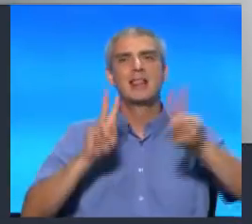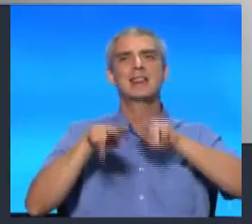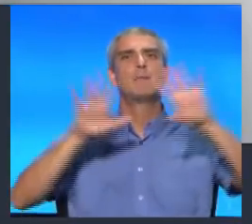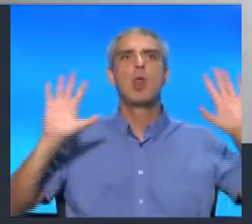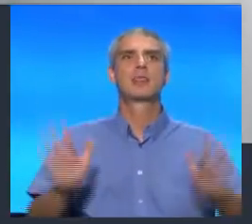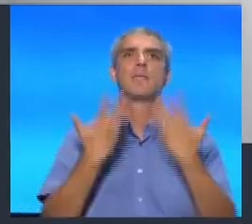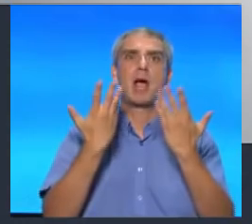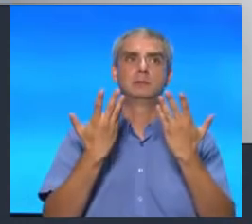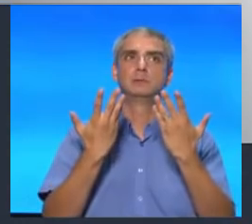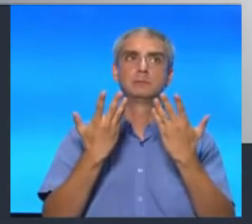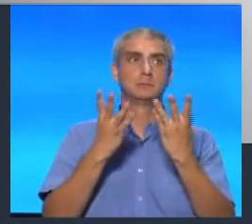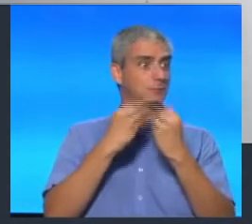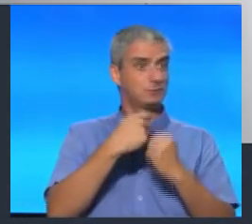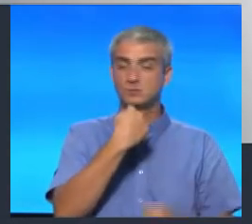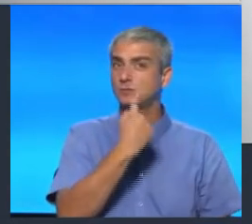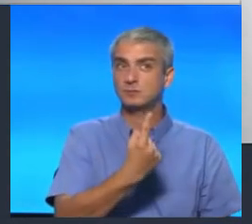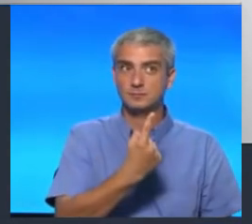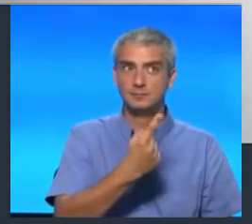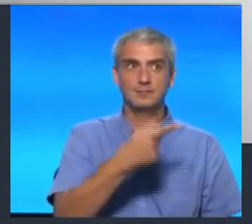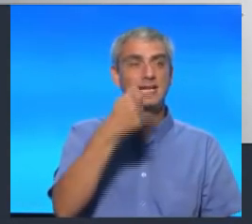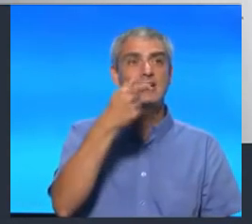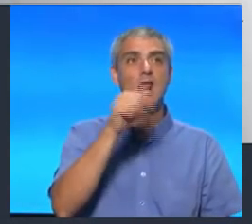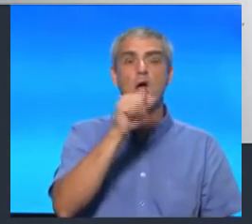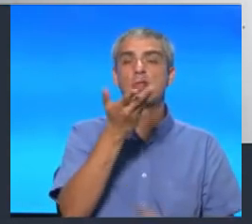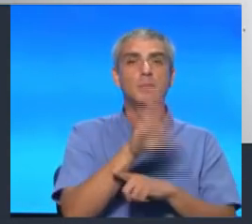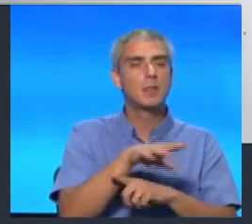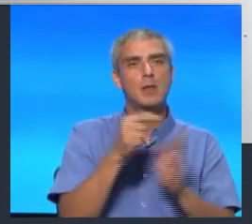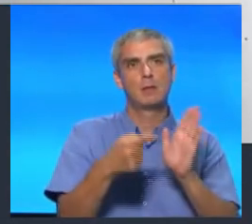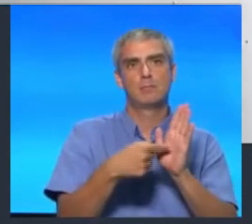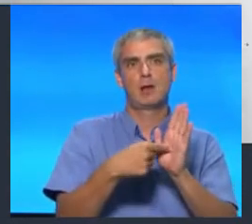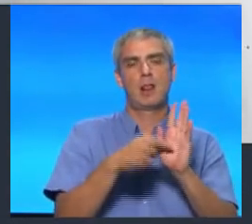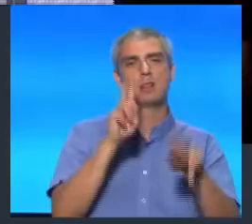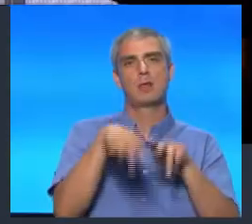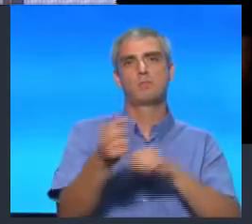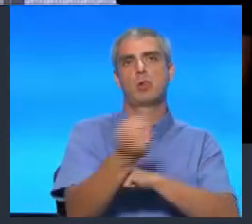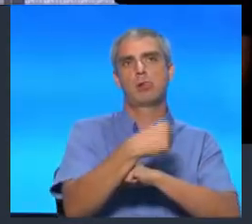הנמרץ. המשפחה טוענת כי גילה אוחיון מתה בעקבות טיפול רשלני.